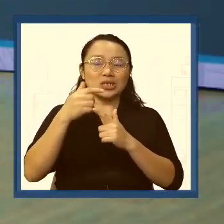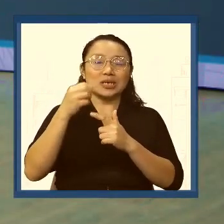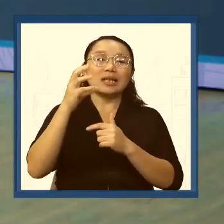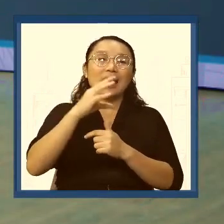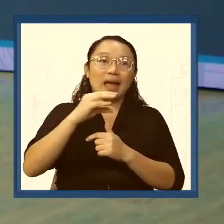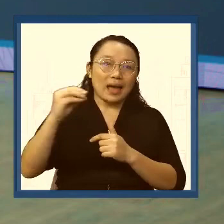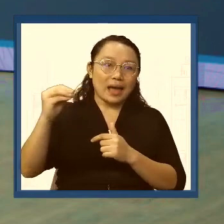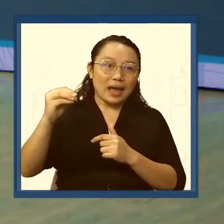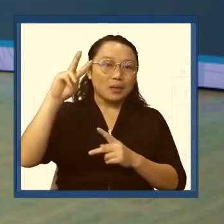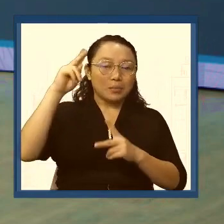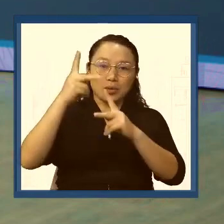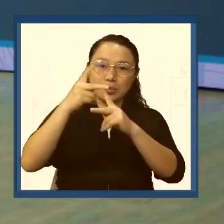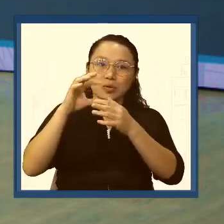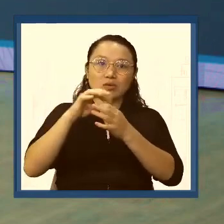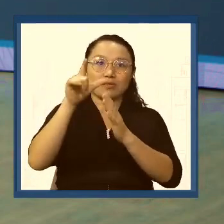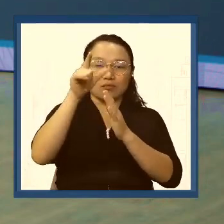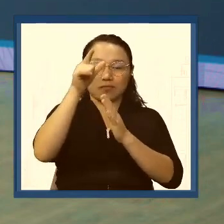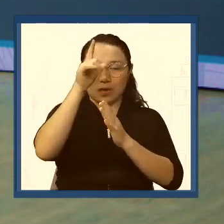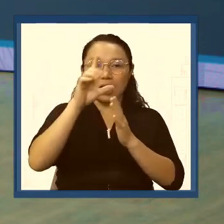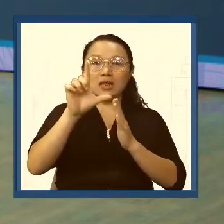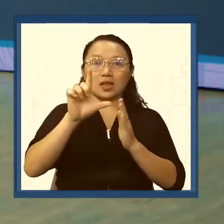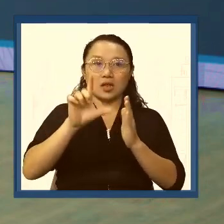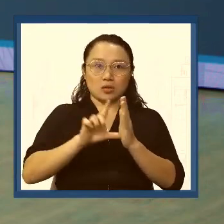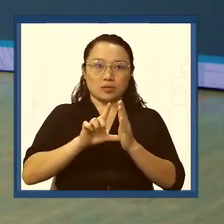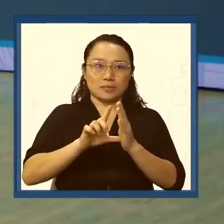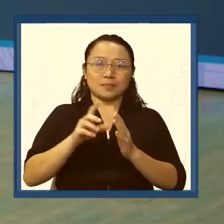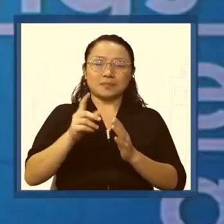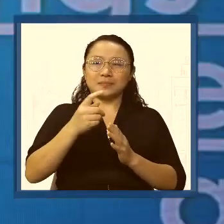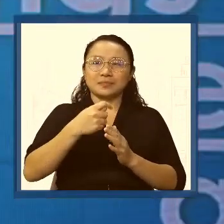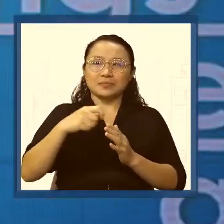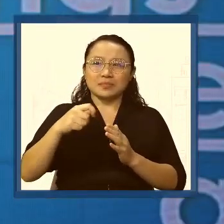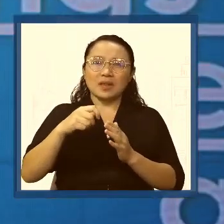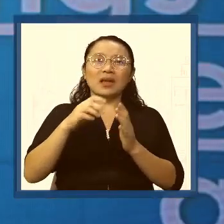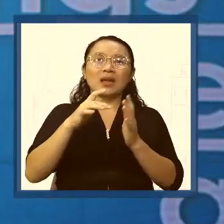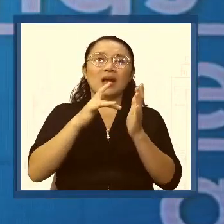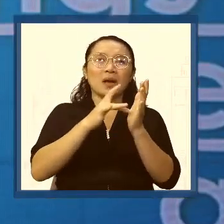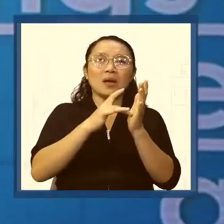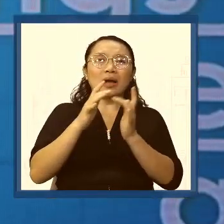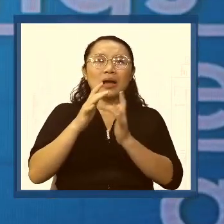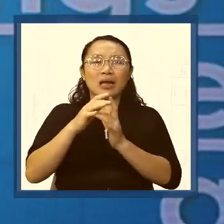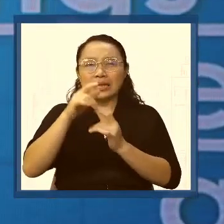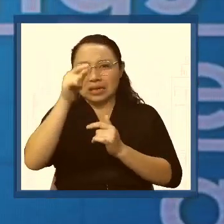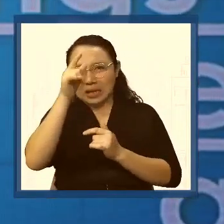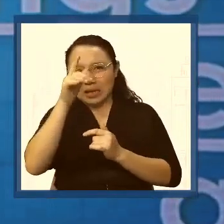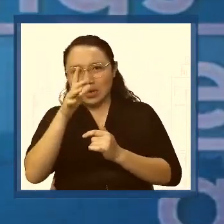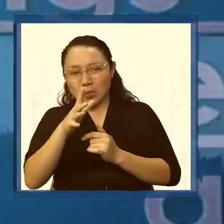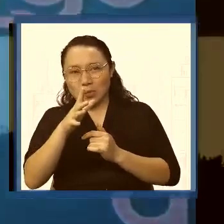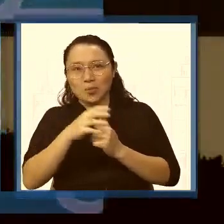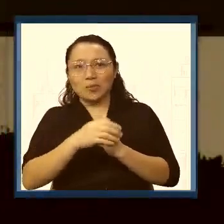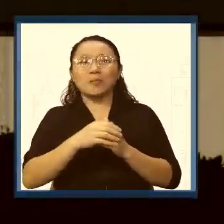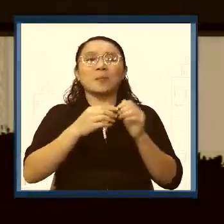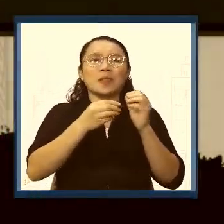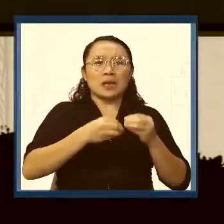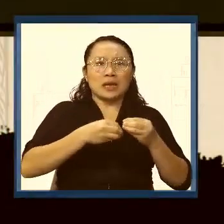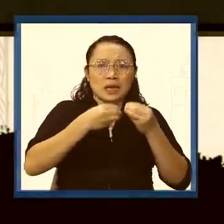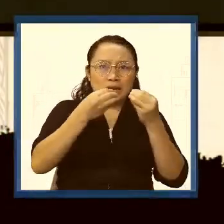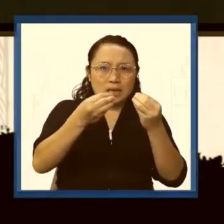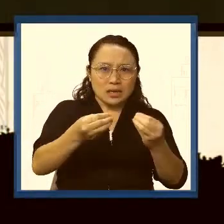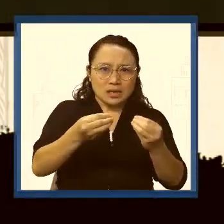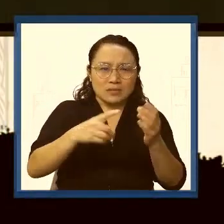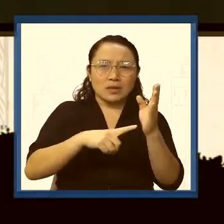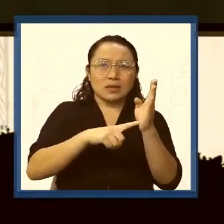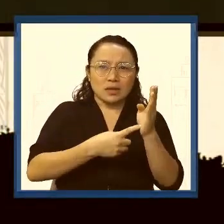balang kasulatan naghatag kanato sa pagpahinumdom nga ang panggamanan sa Dios. Nagahatag siya og